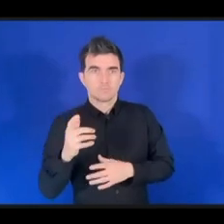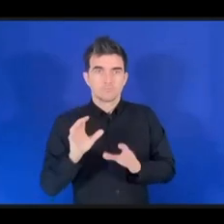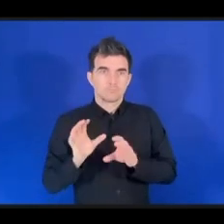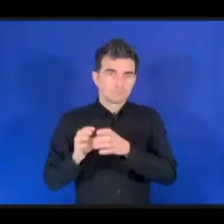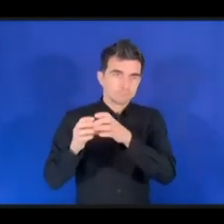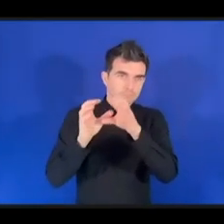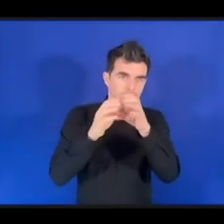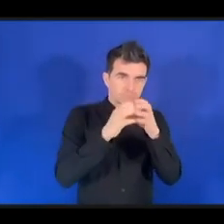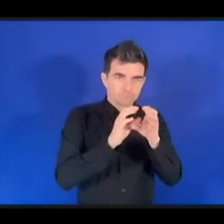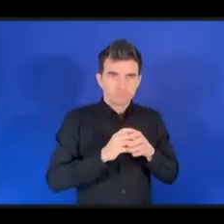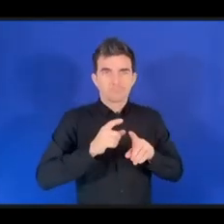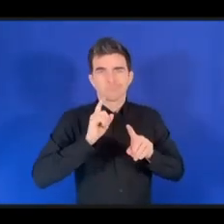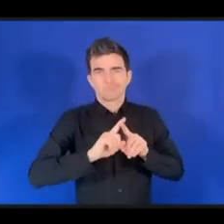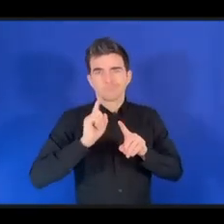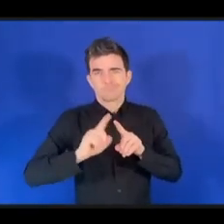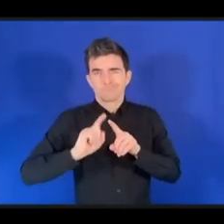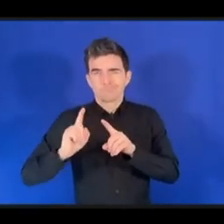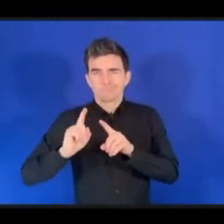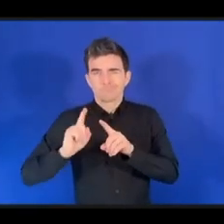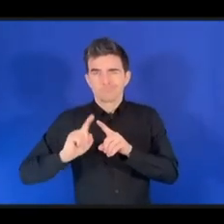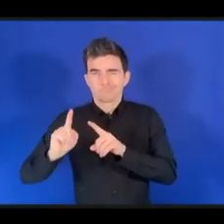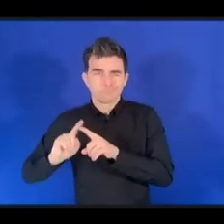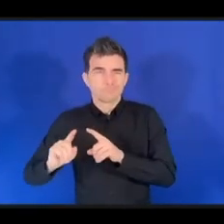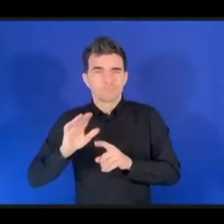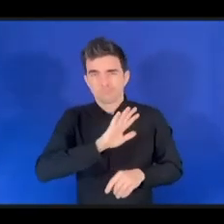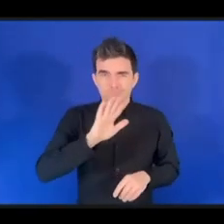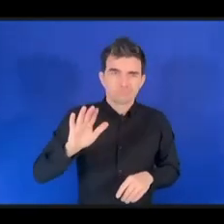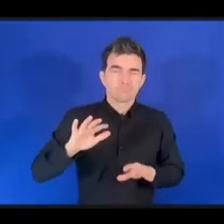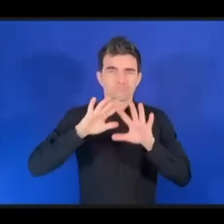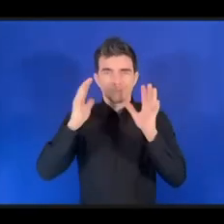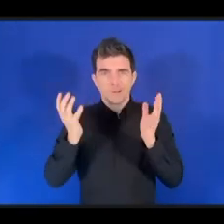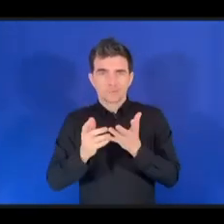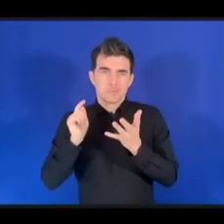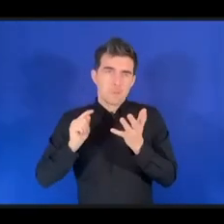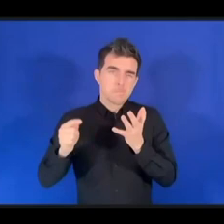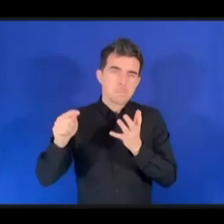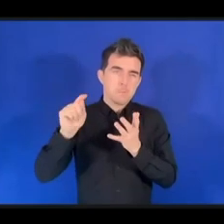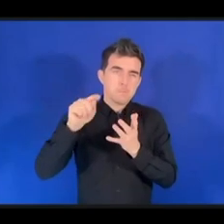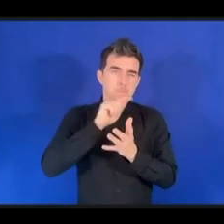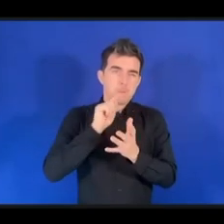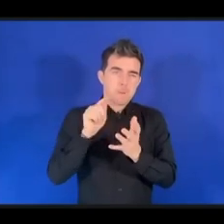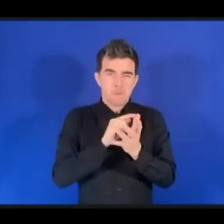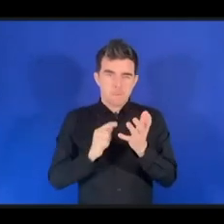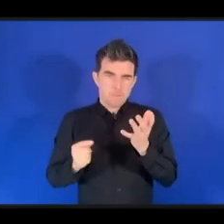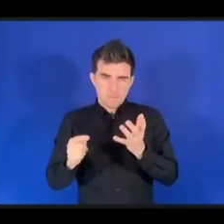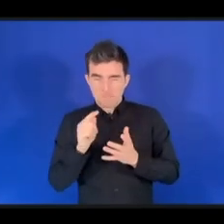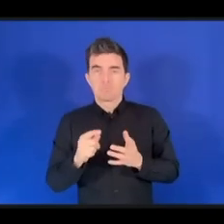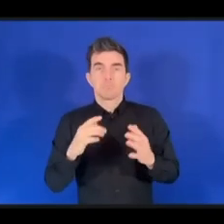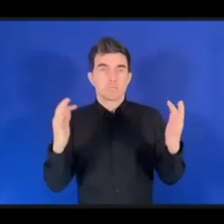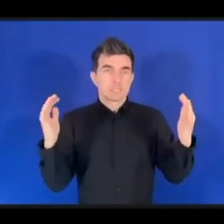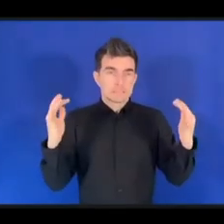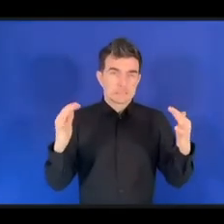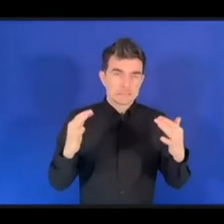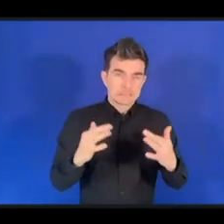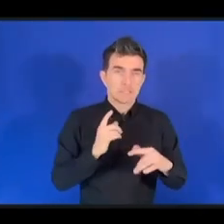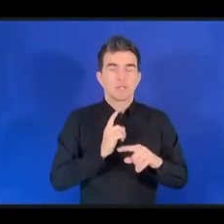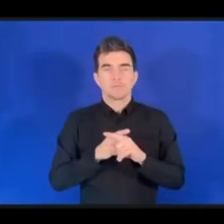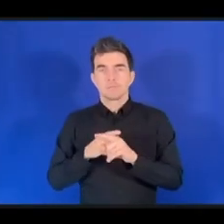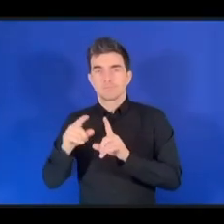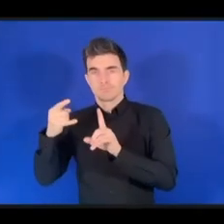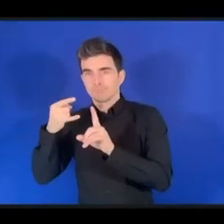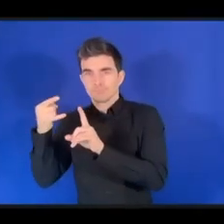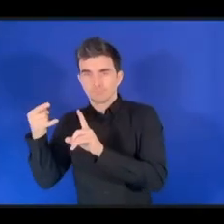présentiel soit à distance dansentre plus de 300 sessions et ils ont participé à des réunions sur une